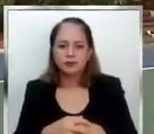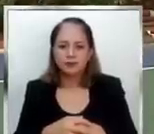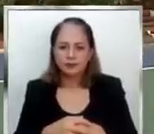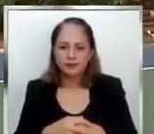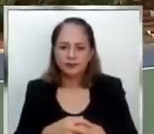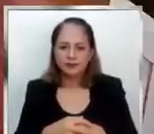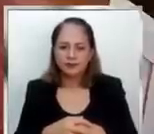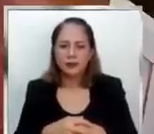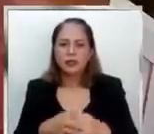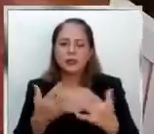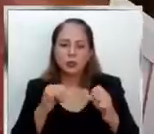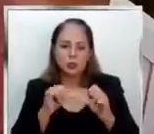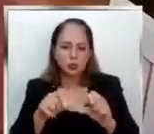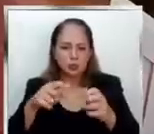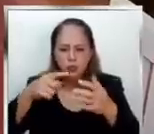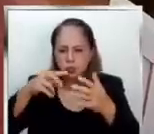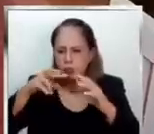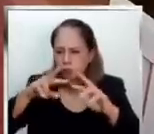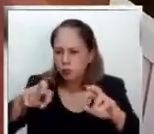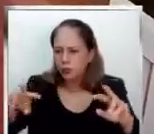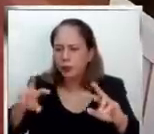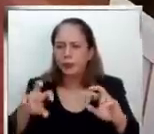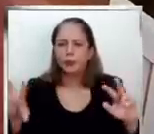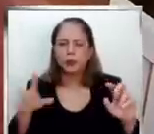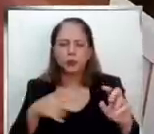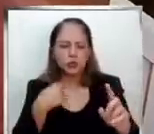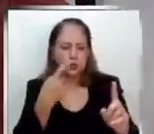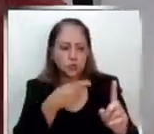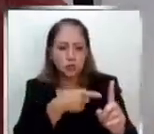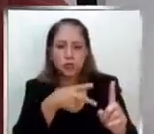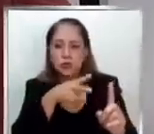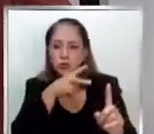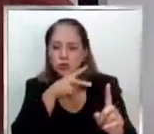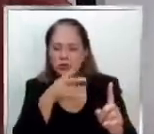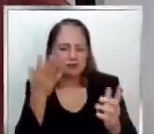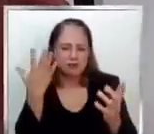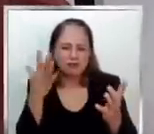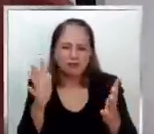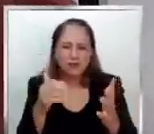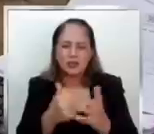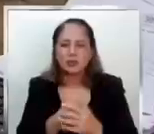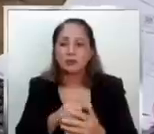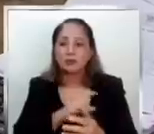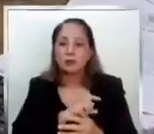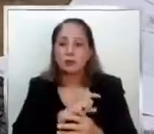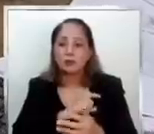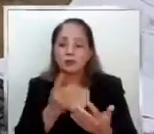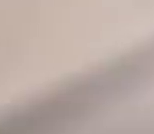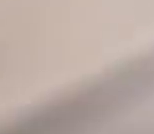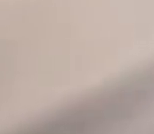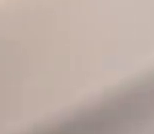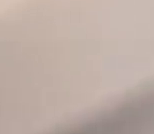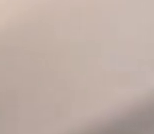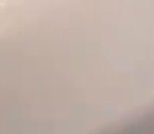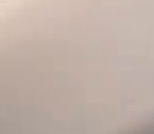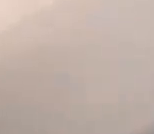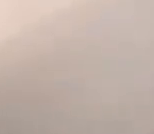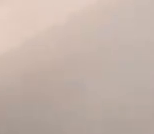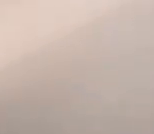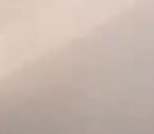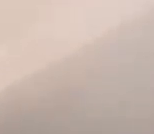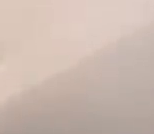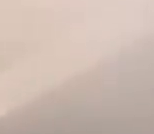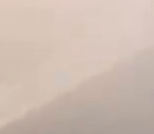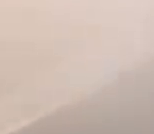Nagpapatuloy ang investigasyon at wala pang natutukoy na suspect ang pulisya. Emil Sumangil, nakatutok 24 oras. Hindi natutulog ang